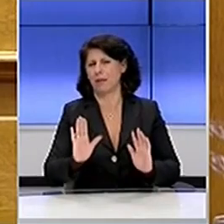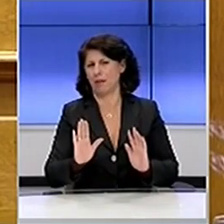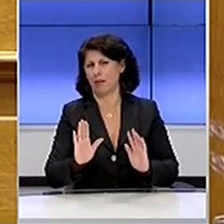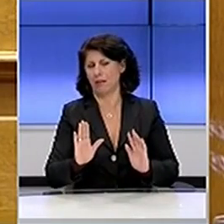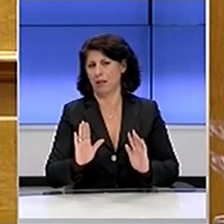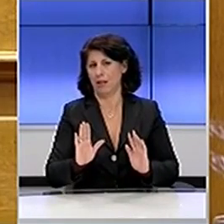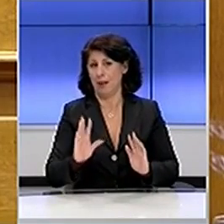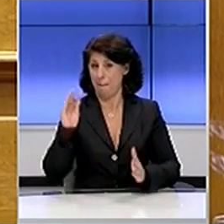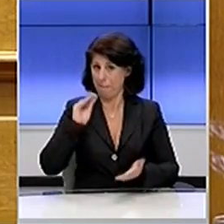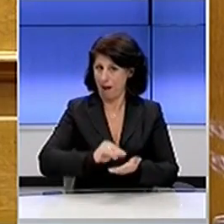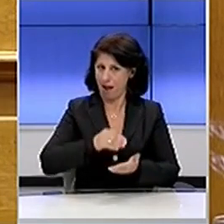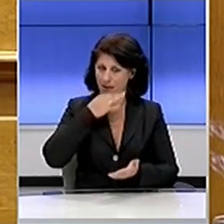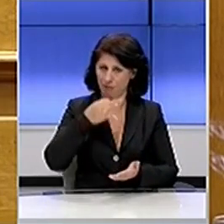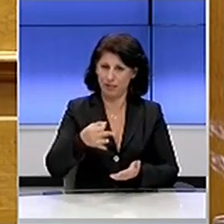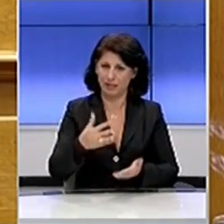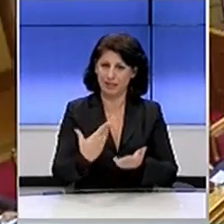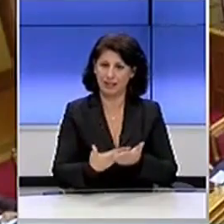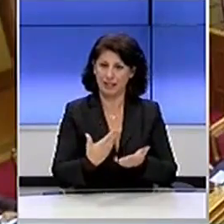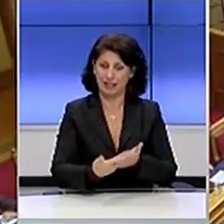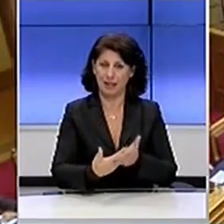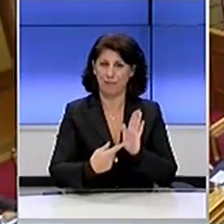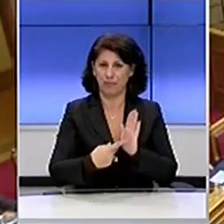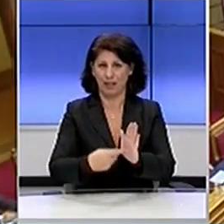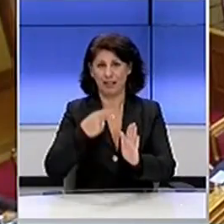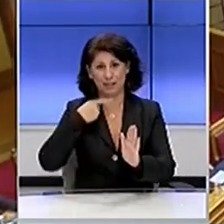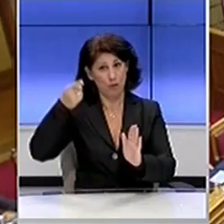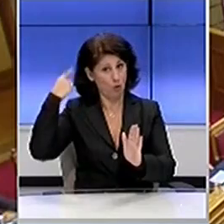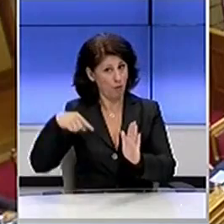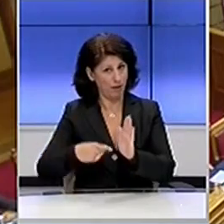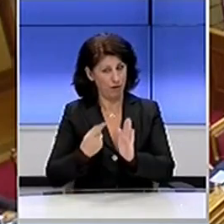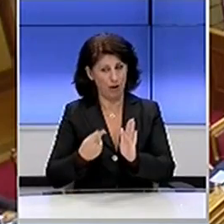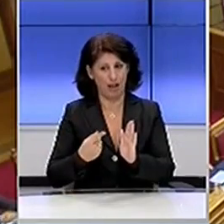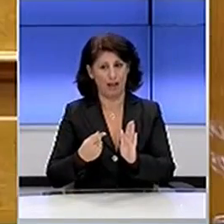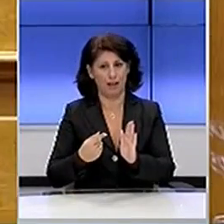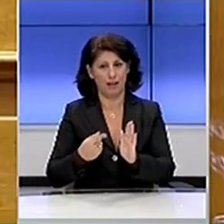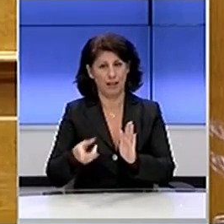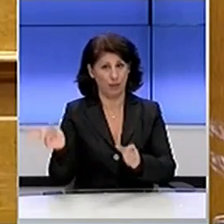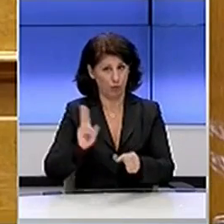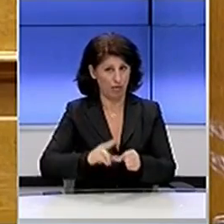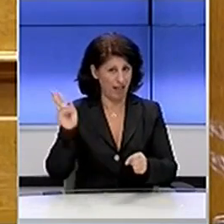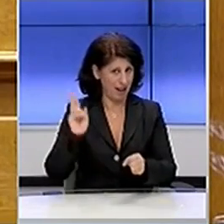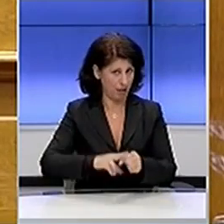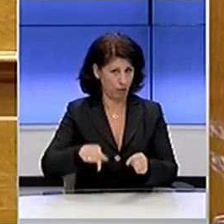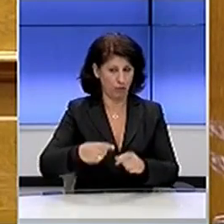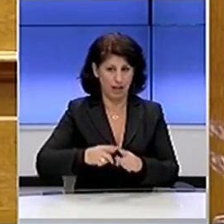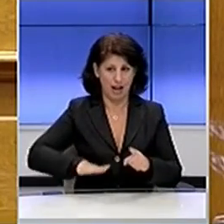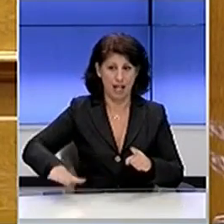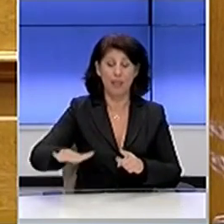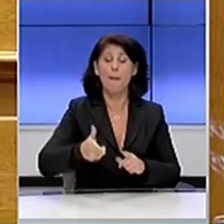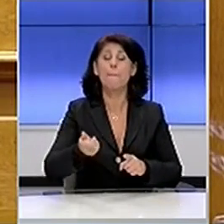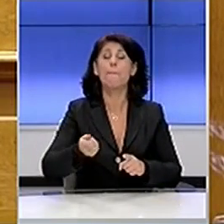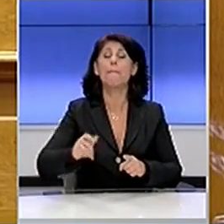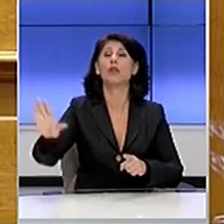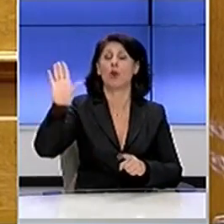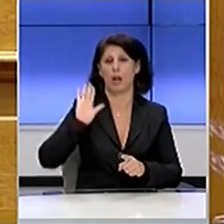να επαναλάβετε τα στοιχεία τα οποία δείξατε την προηγούμενη φορά σχετικά με τους θανάτους στη χώρα μας. Μην το κάνετε. Μην το